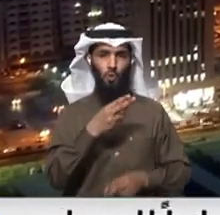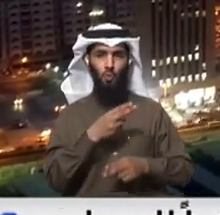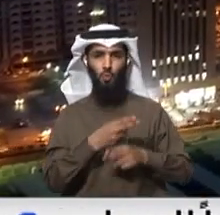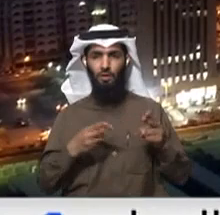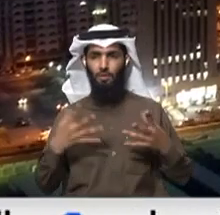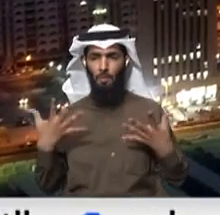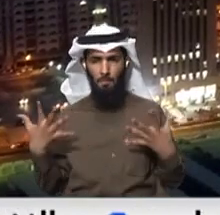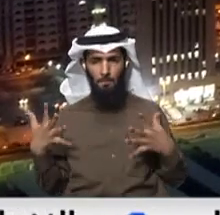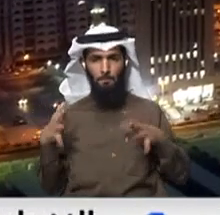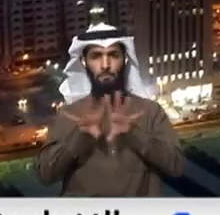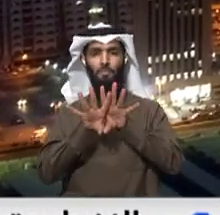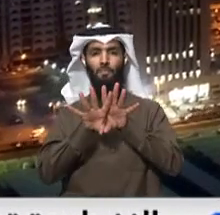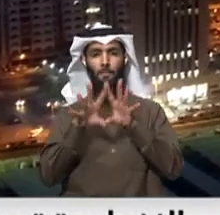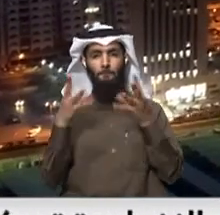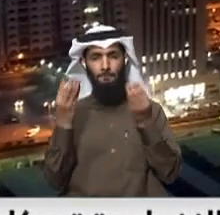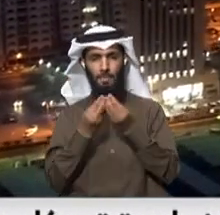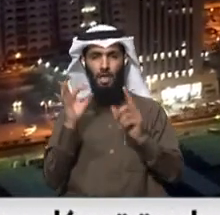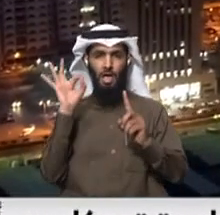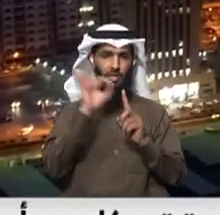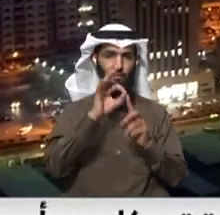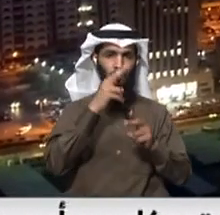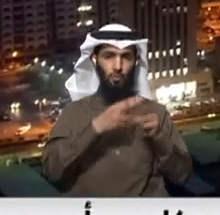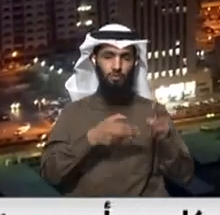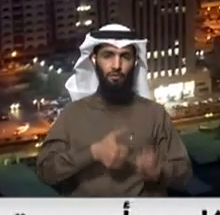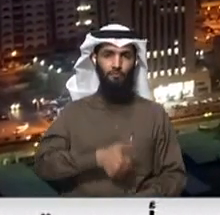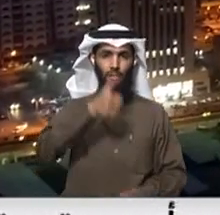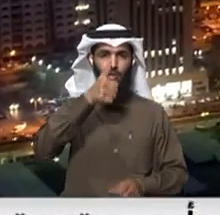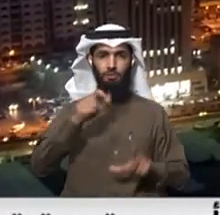العقبات فيصل الجاسم تلفزيون دوله الكويت